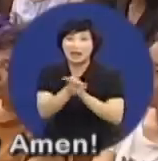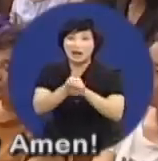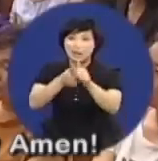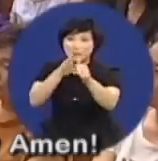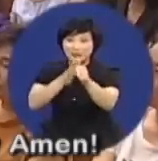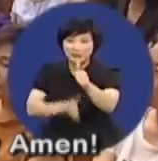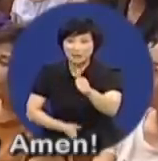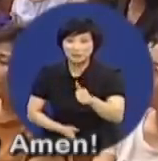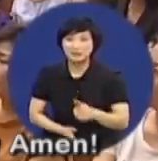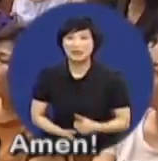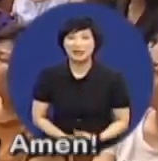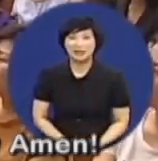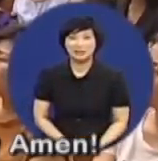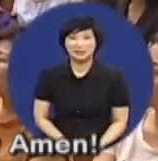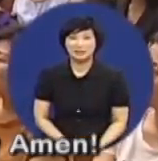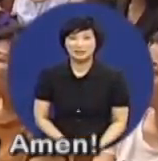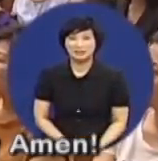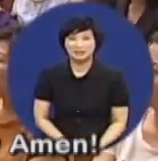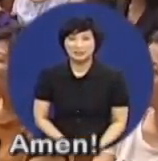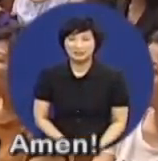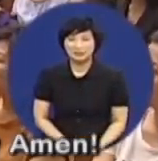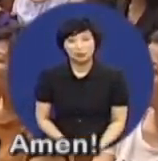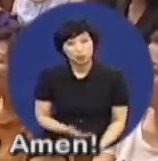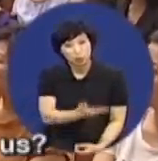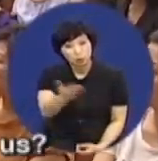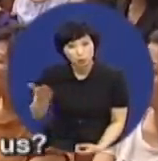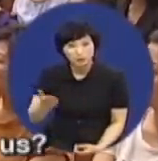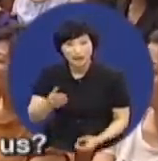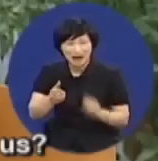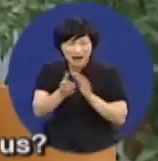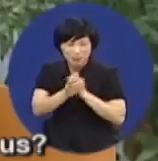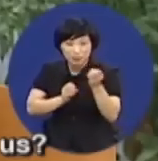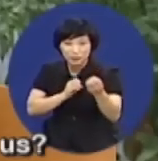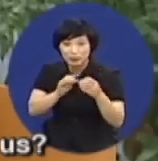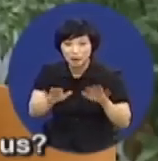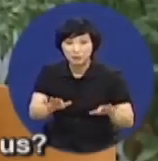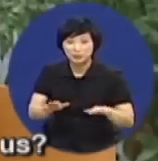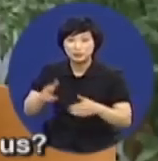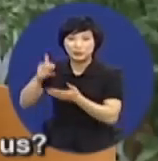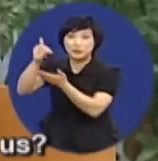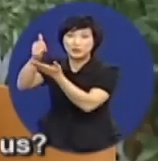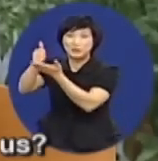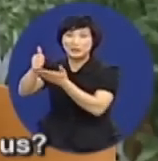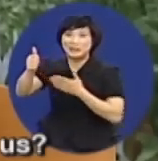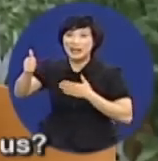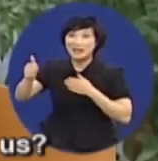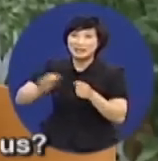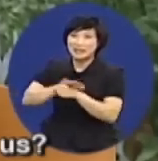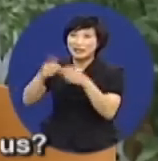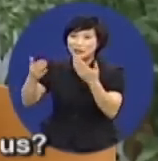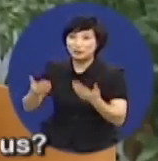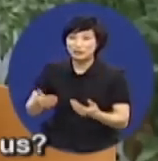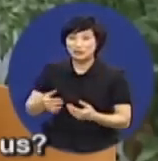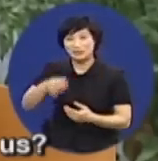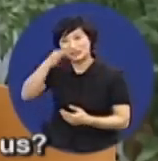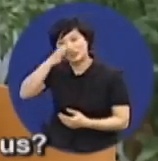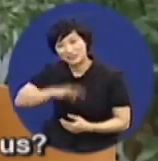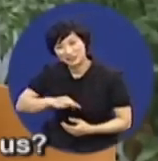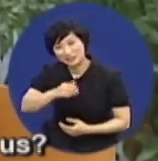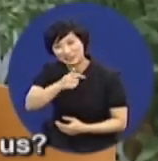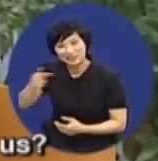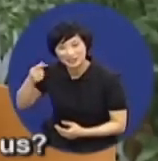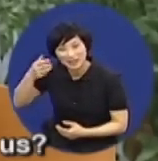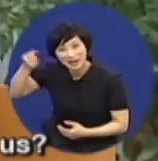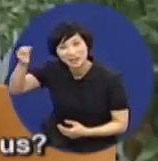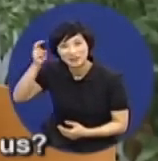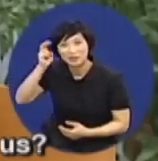だけ大きい声でアーメンと言いましょう。皆さんがアーメンと言うとき、主はどんなにやりがいがあるでし